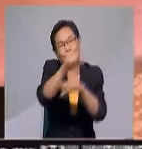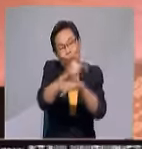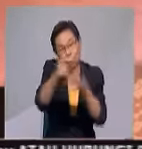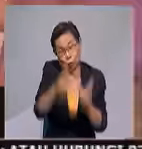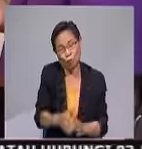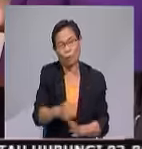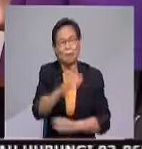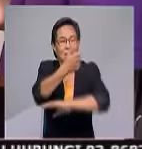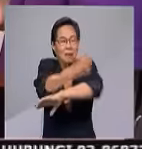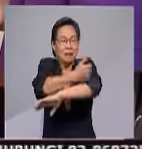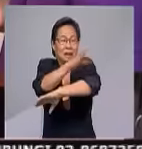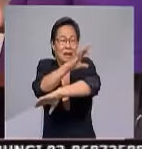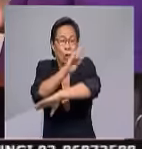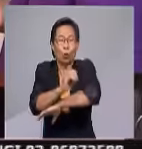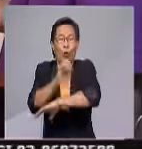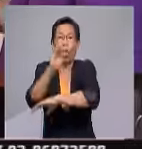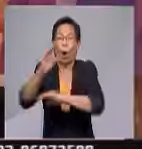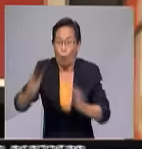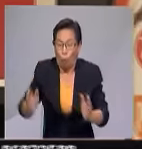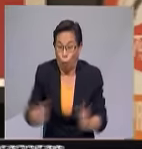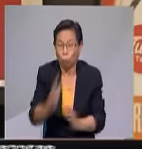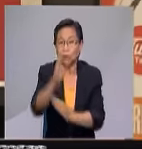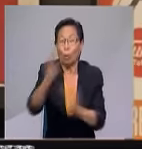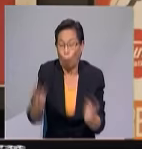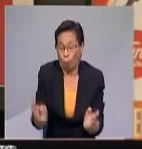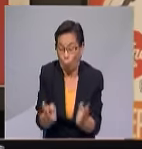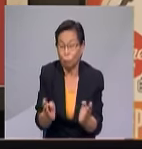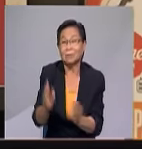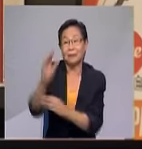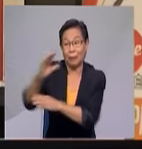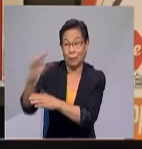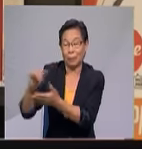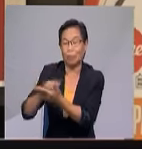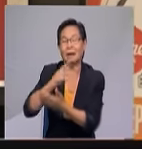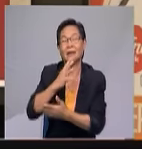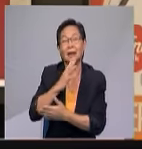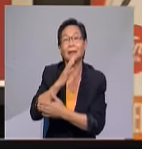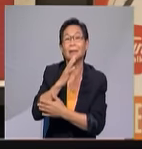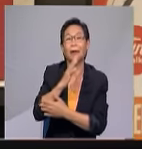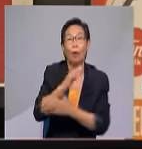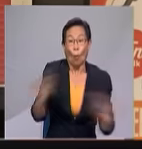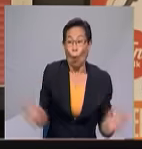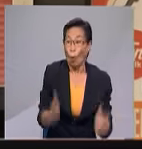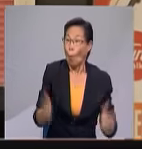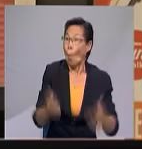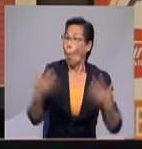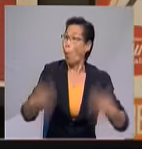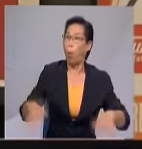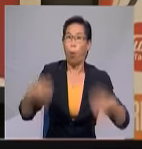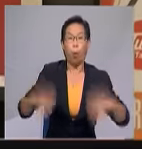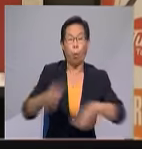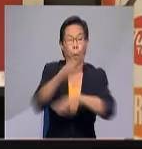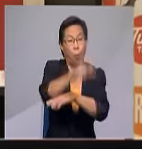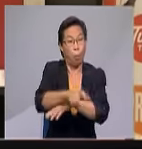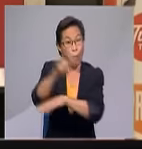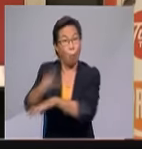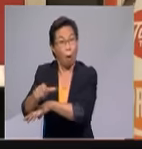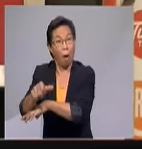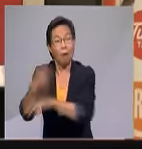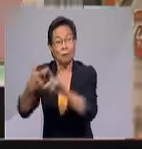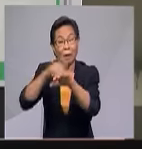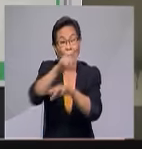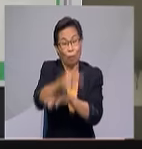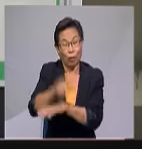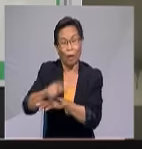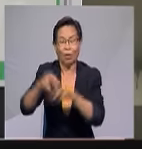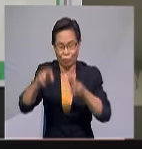Ketua Pegawai Eksekutif Aplikasi Boost, Muhammad Khairil Abdullah menyatakan, sambutan menggalakkan yang diterima daripada pengguna membuktikan rakyat negara